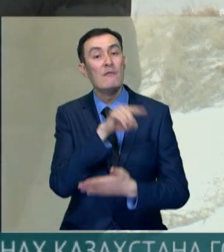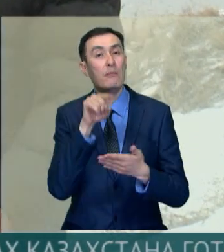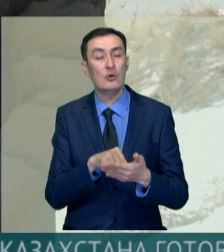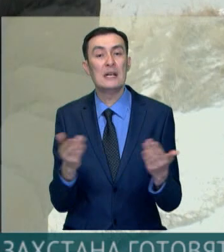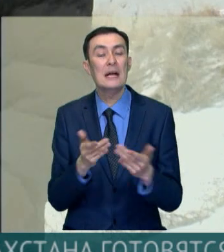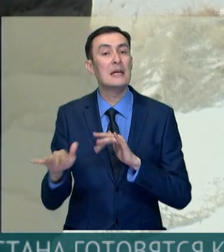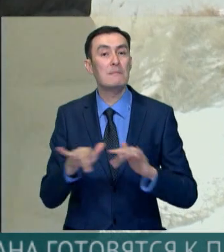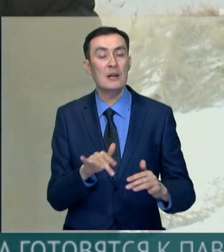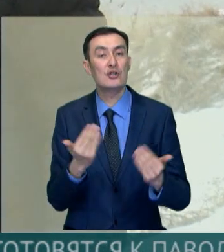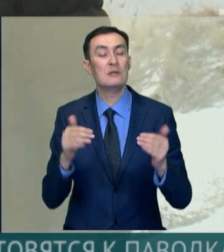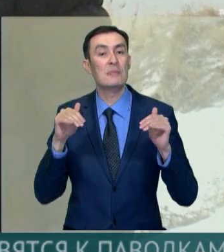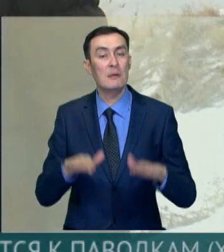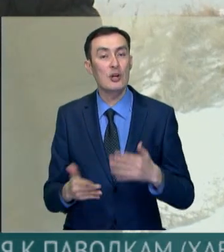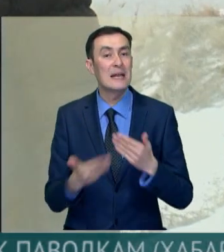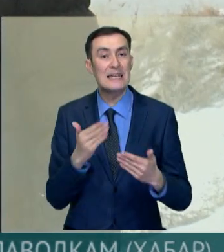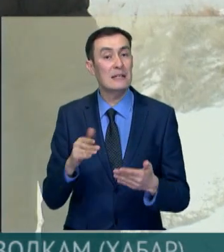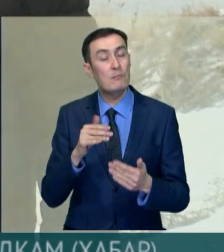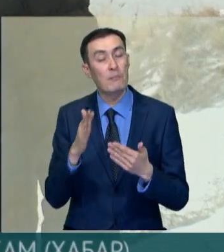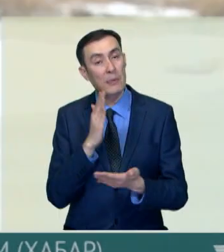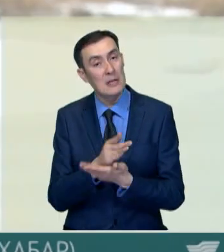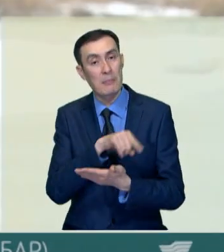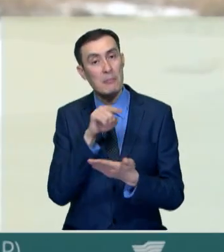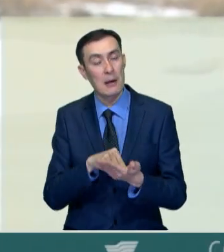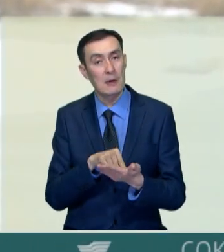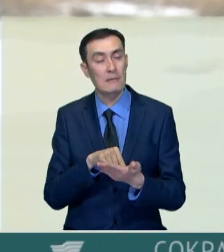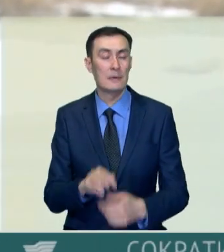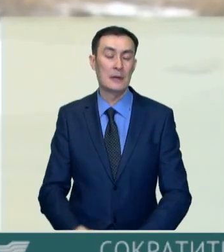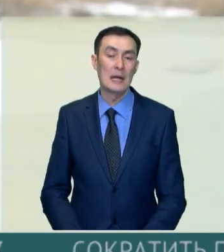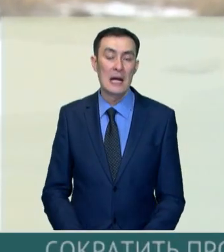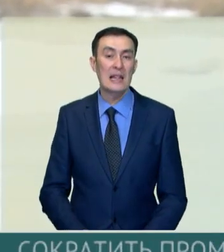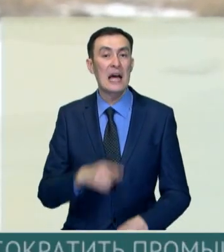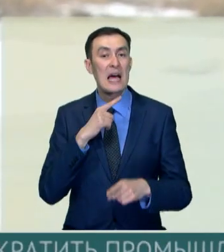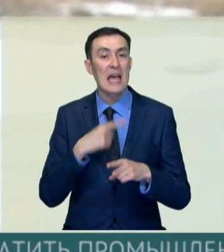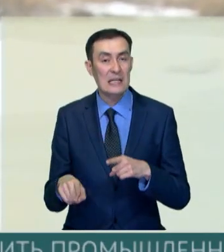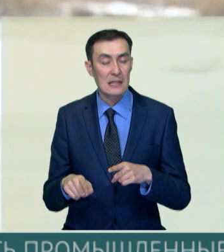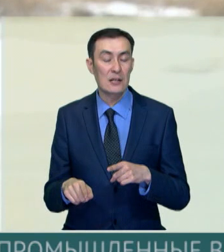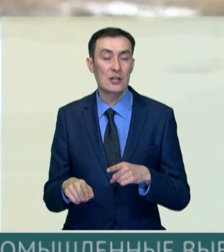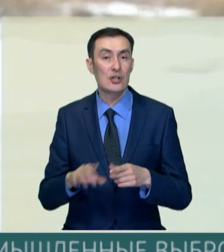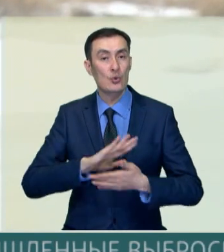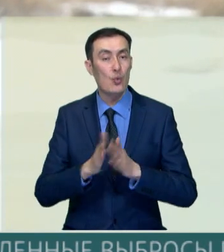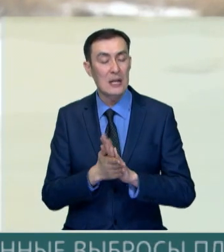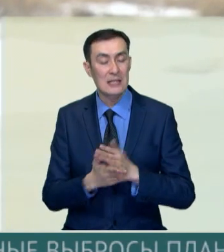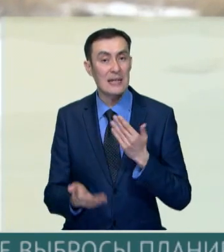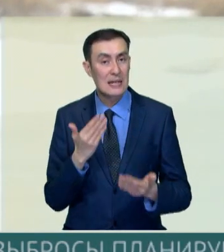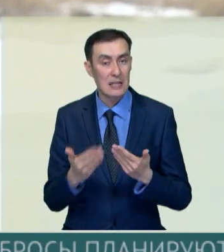какие меры принимаются сейчас и есть ли проблемы? Для экстренных ситуаций в